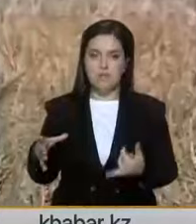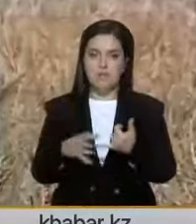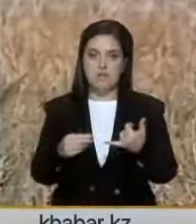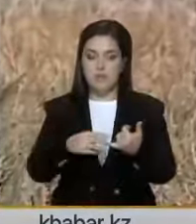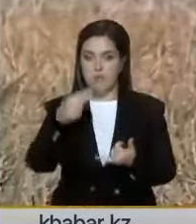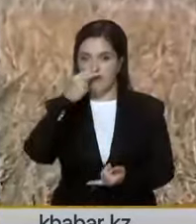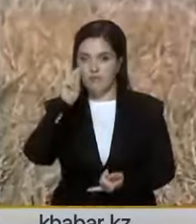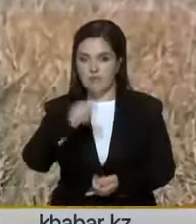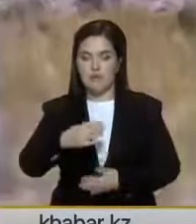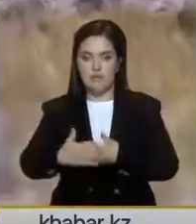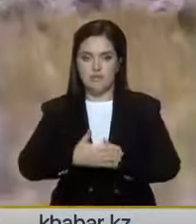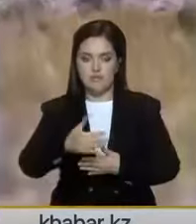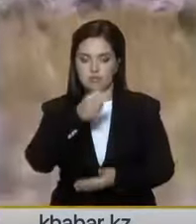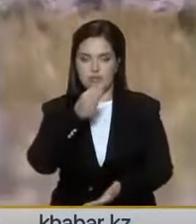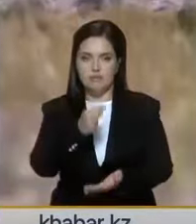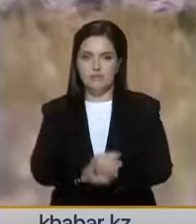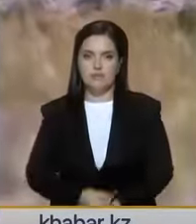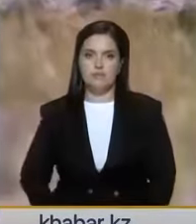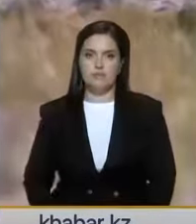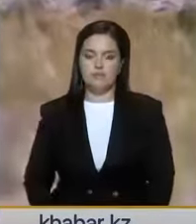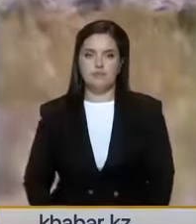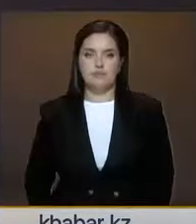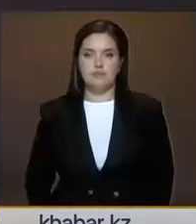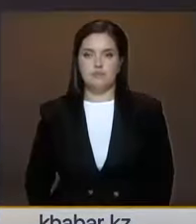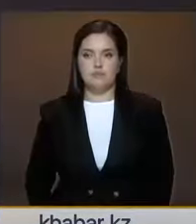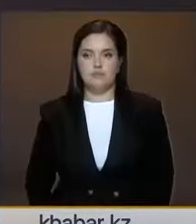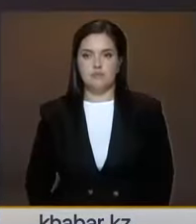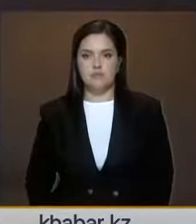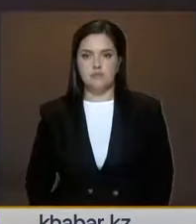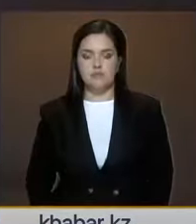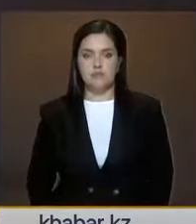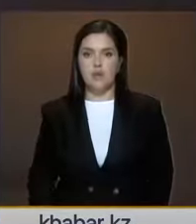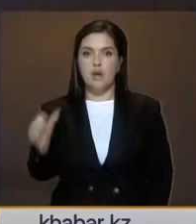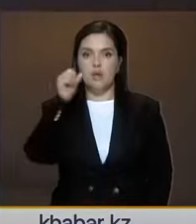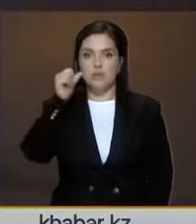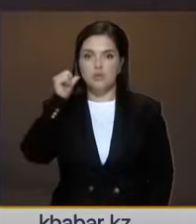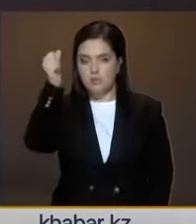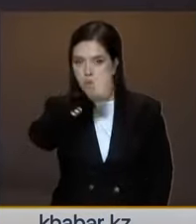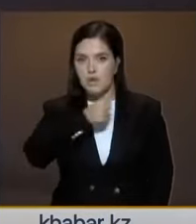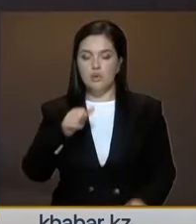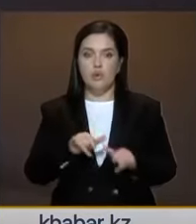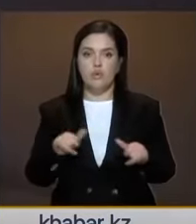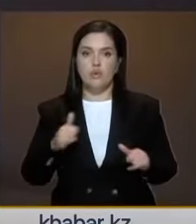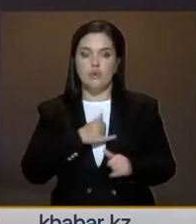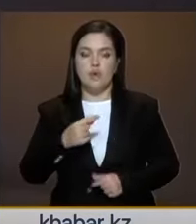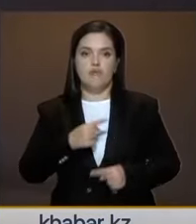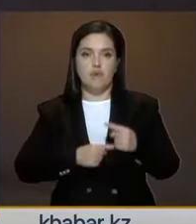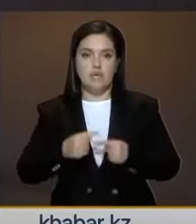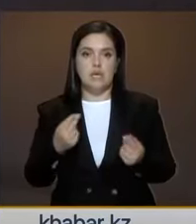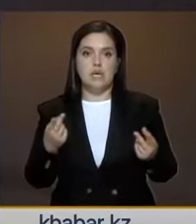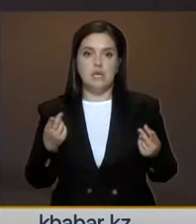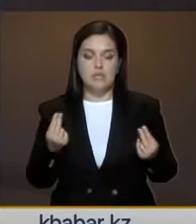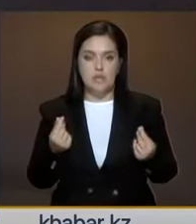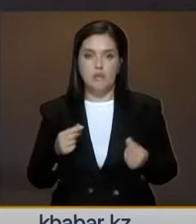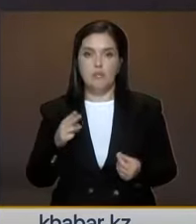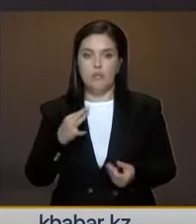пашень, привлекли к дисциплинарной ответственности. В прошлом году увеличился у нас возврат земельных участков по собственному